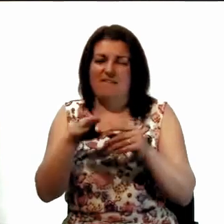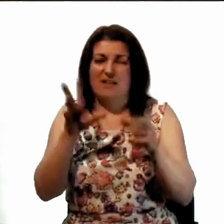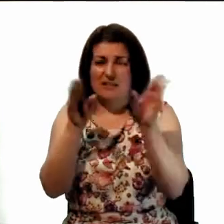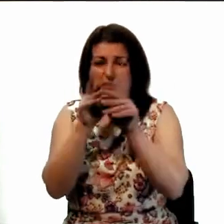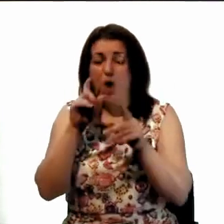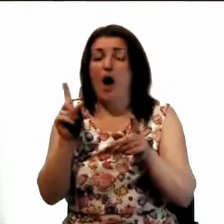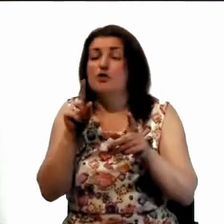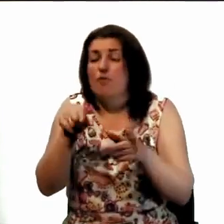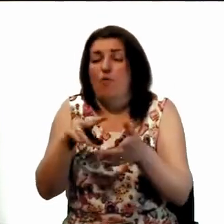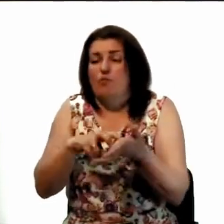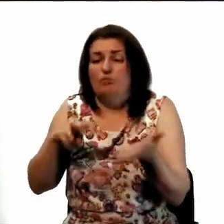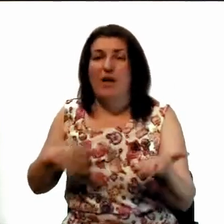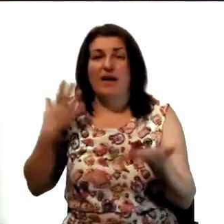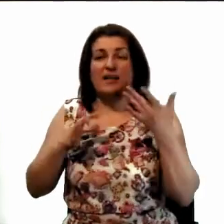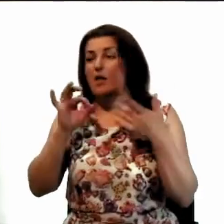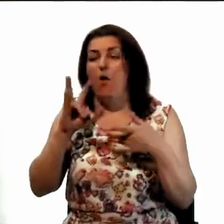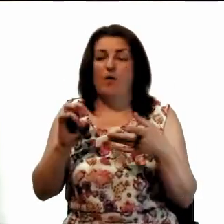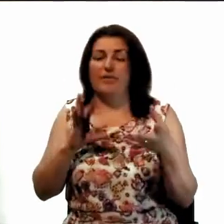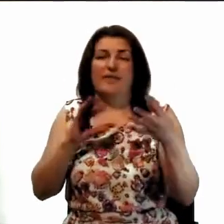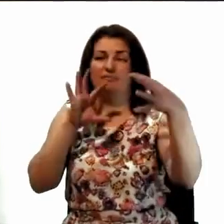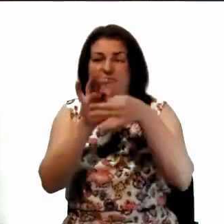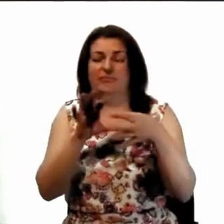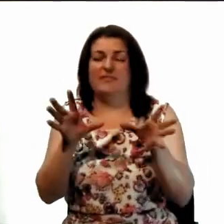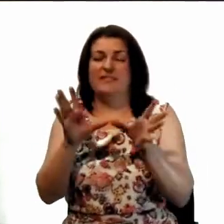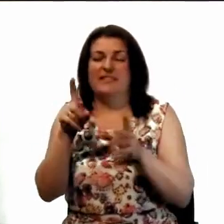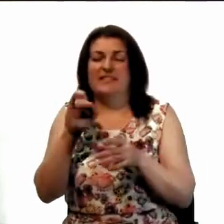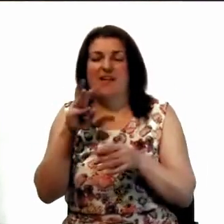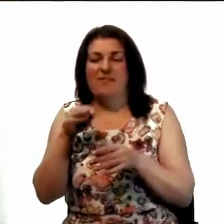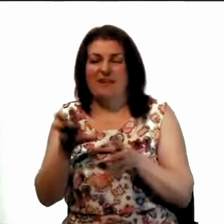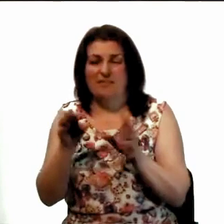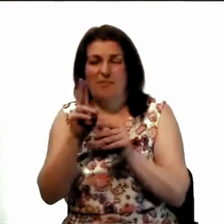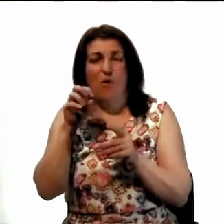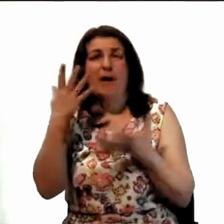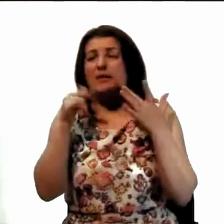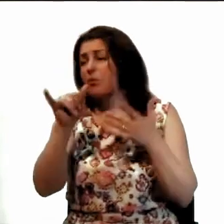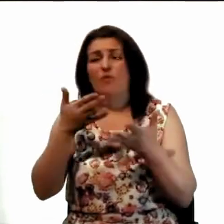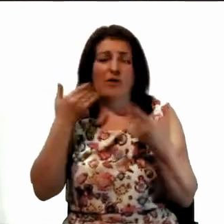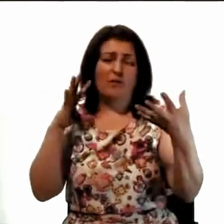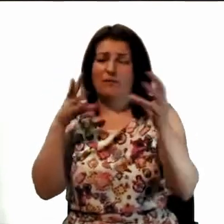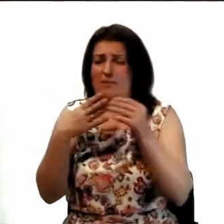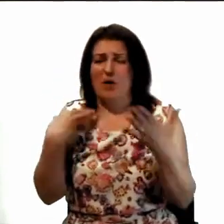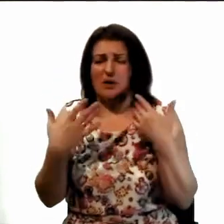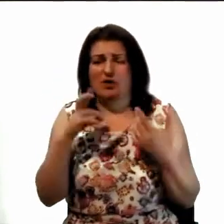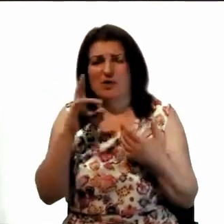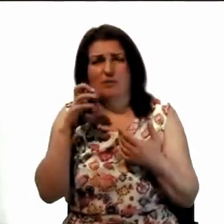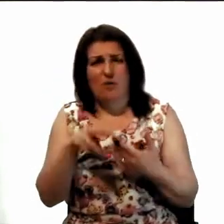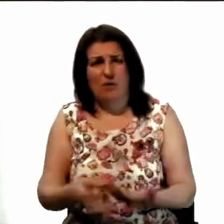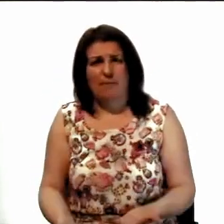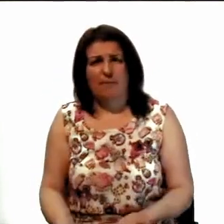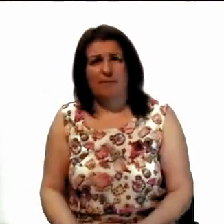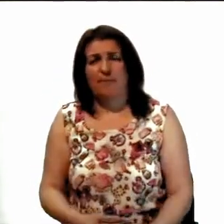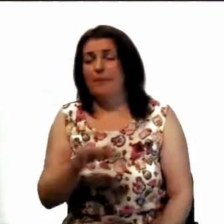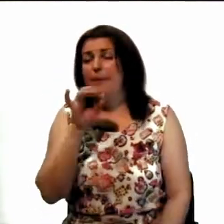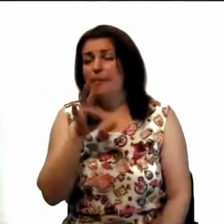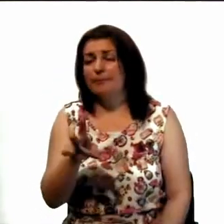ему отступать, если он не в завете с Богом? Если у него нет взаимоотношений с Богом?